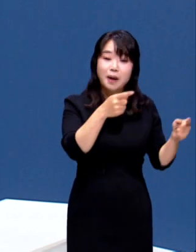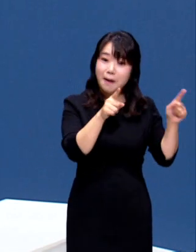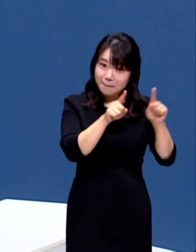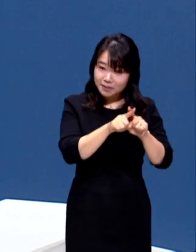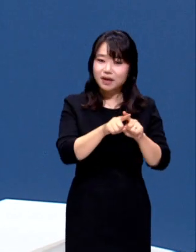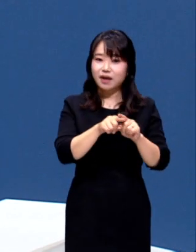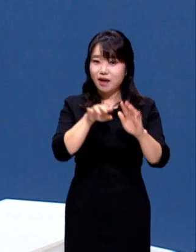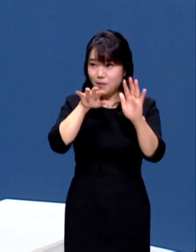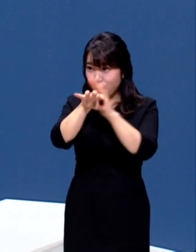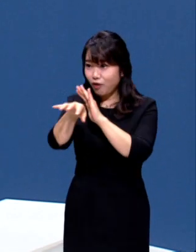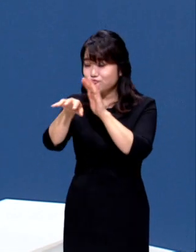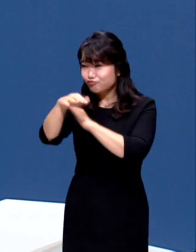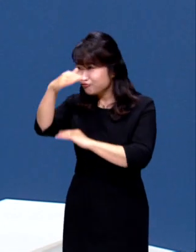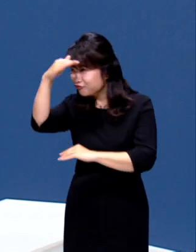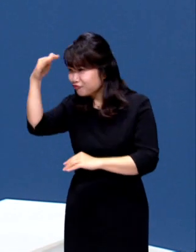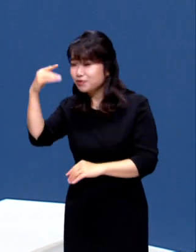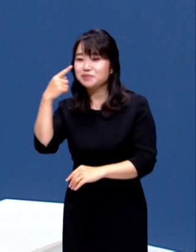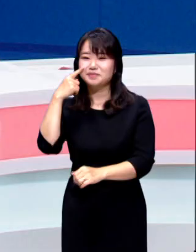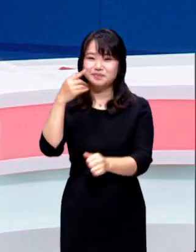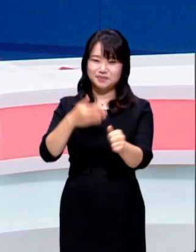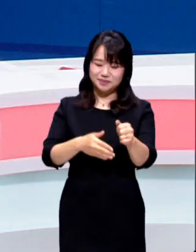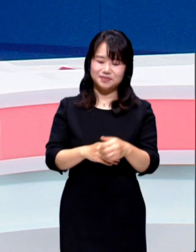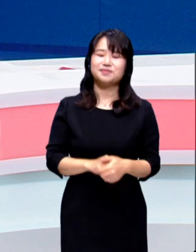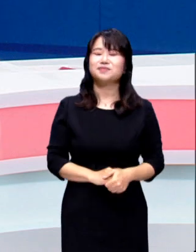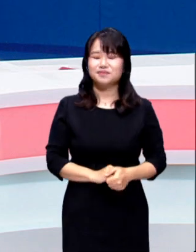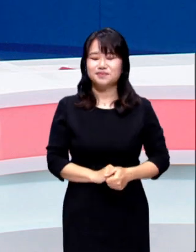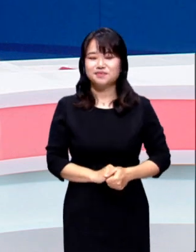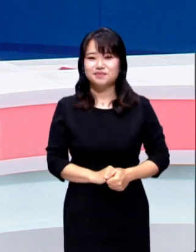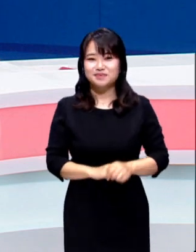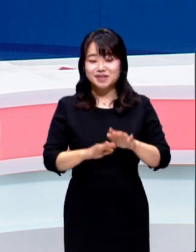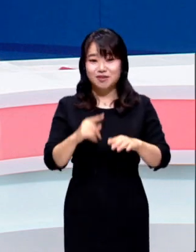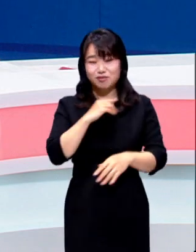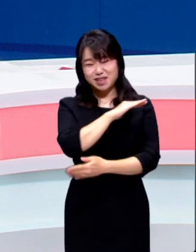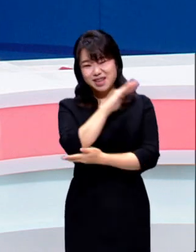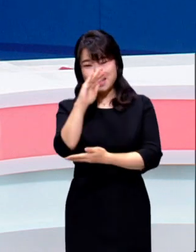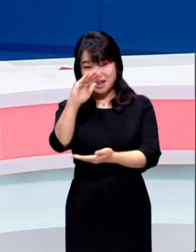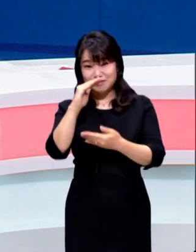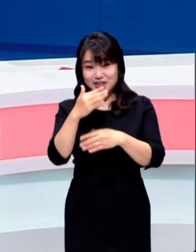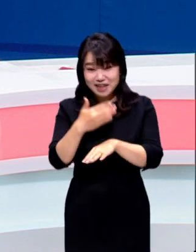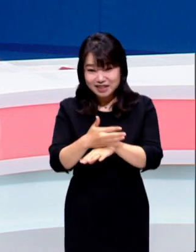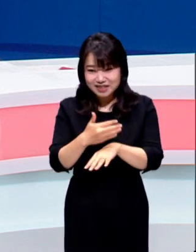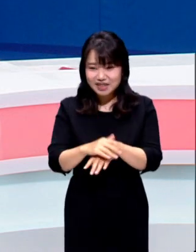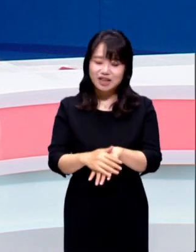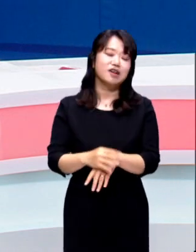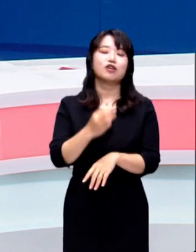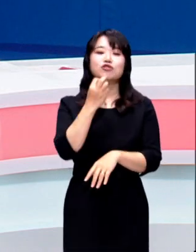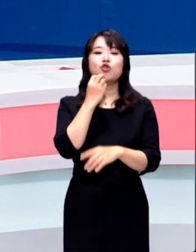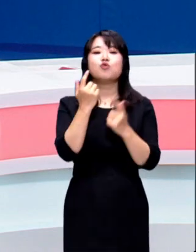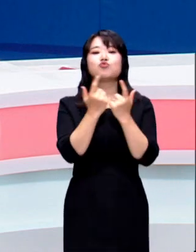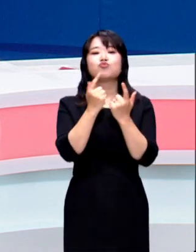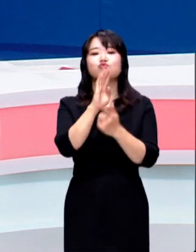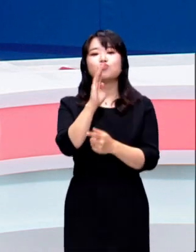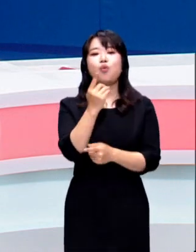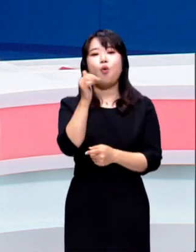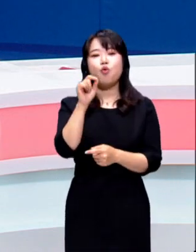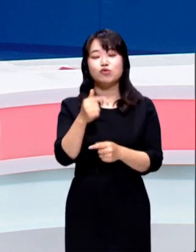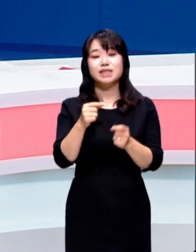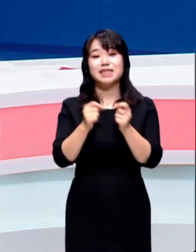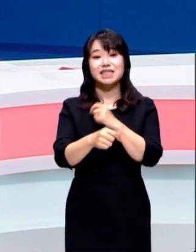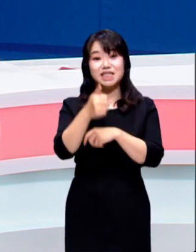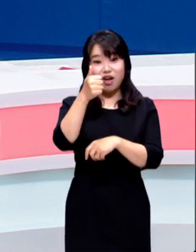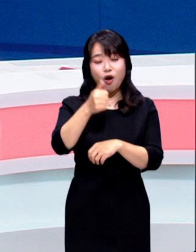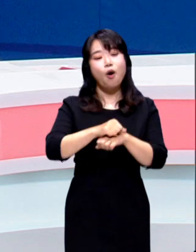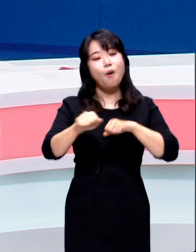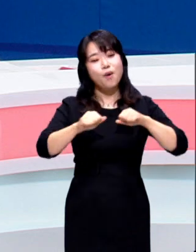많이 관심을 가져주셨으면 네. 좋겠습니다. 네, 오늘 많은 얘기를 해주셨는데 끝으로 우리 서울 북부보훈지청 올해 얼마 남지 않았는데 네.